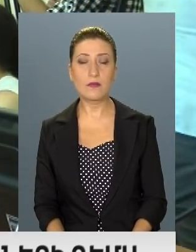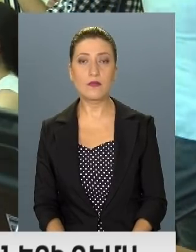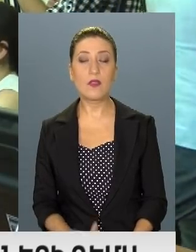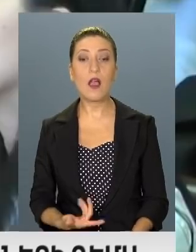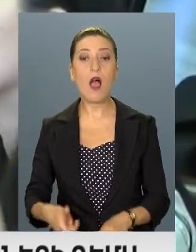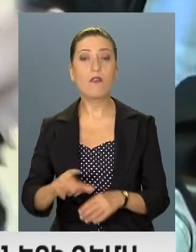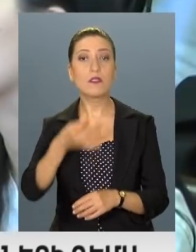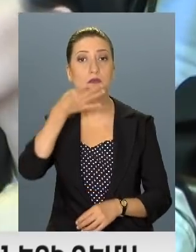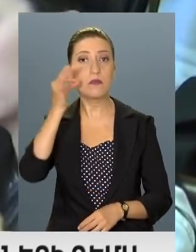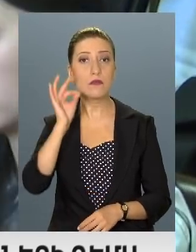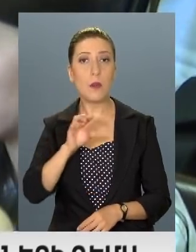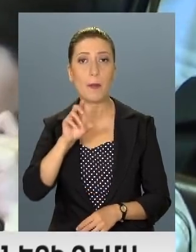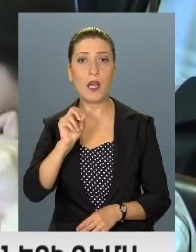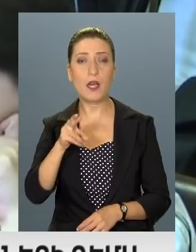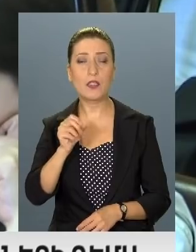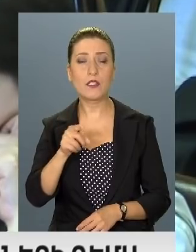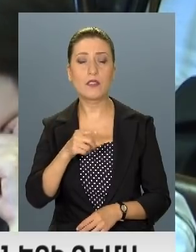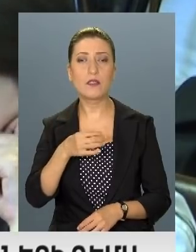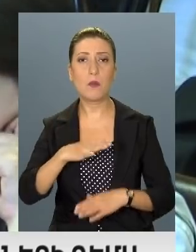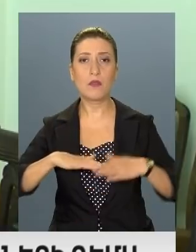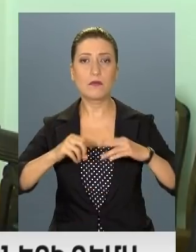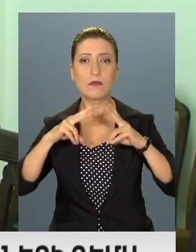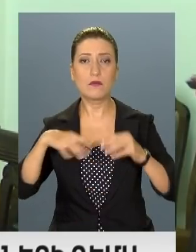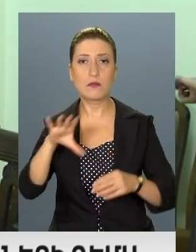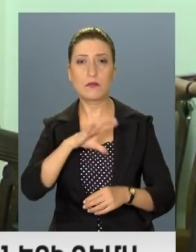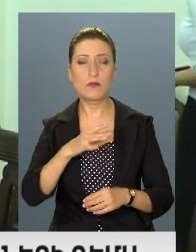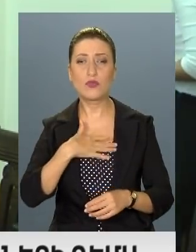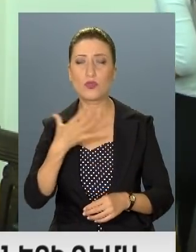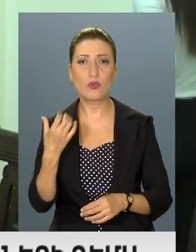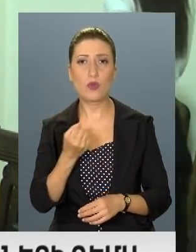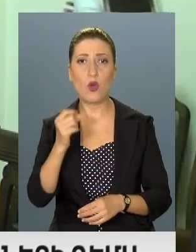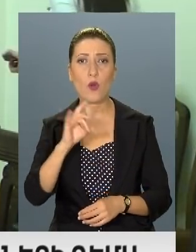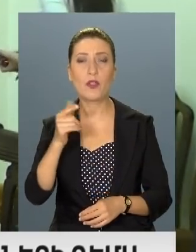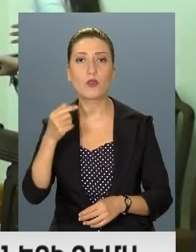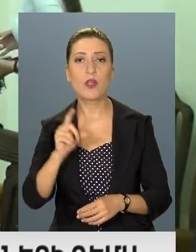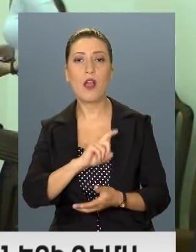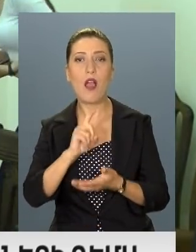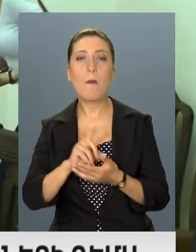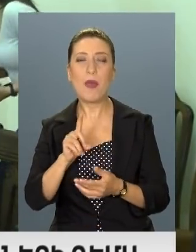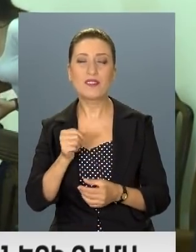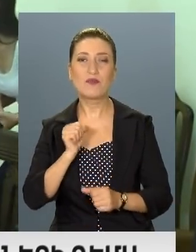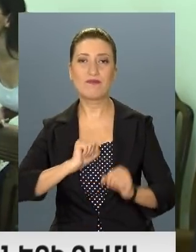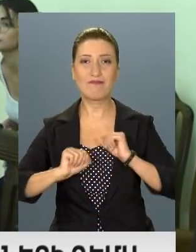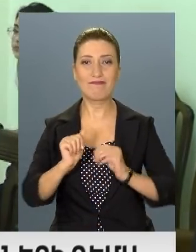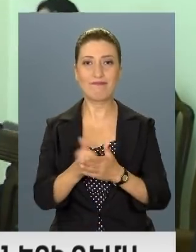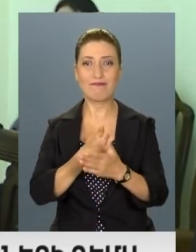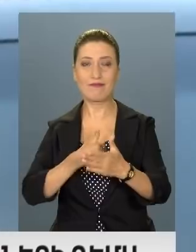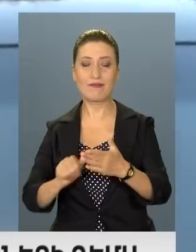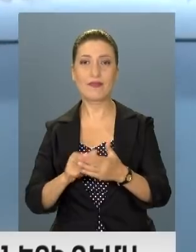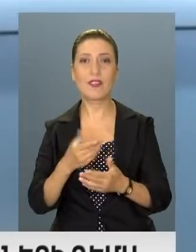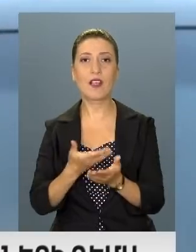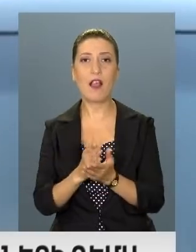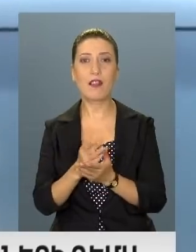Ավելի փորձառու ԲՀԿ-ականները չդժգոհեցին Ռոբերտ Քոչարյանին վերաբերող հարցերից, բայց խուսափեցին քաղաքական գնահատական